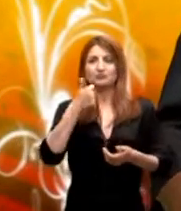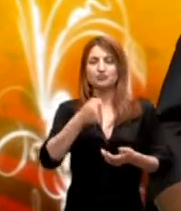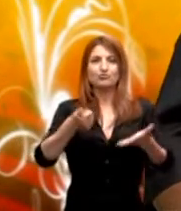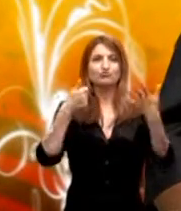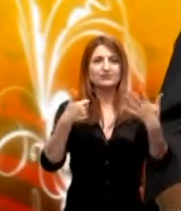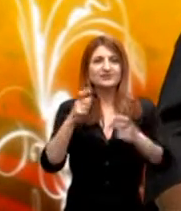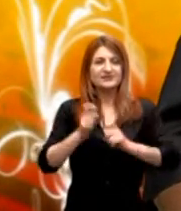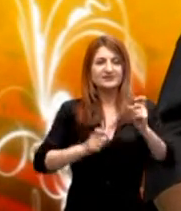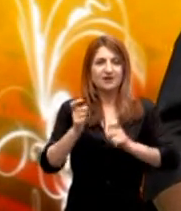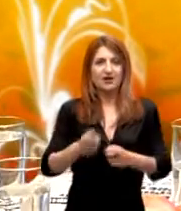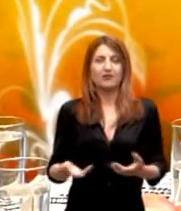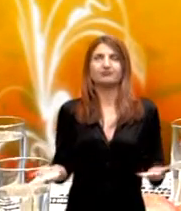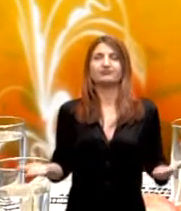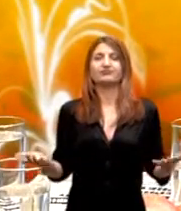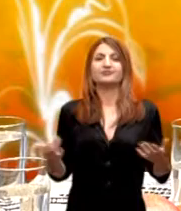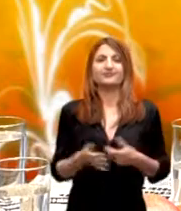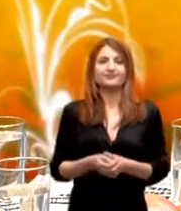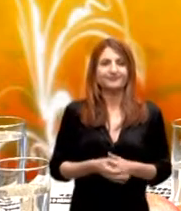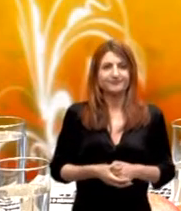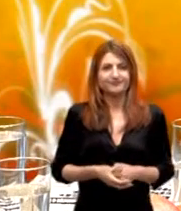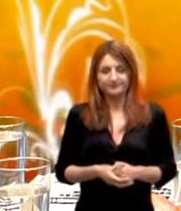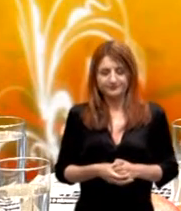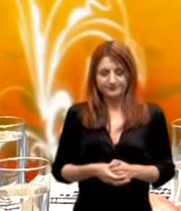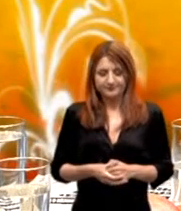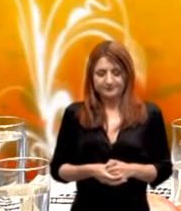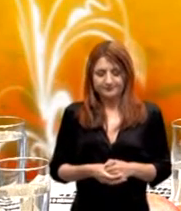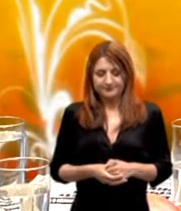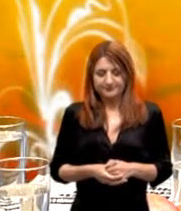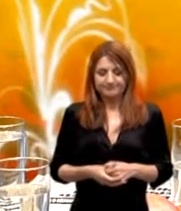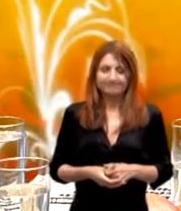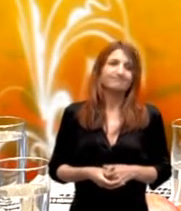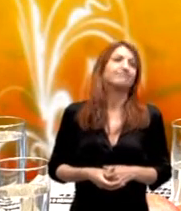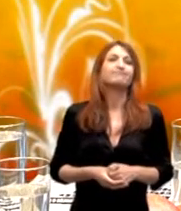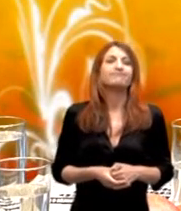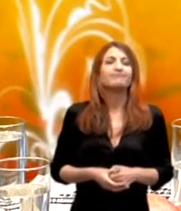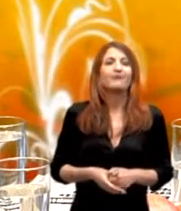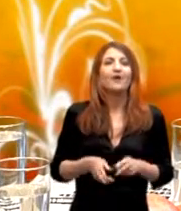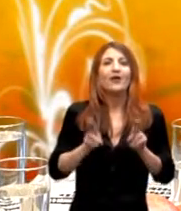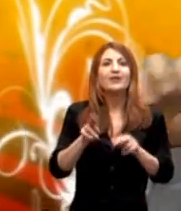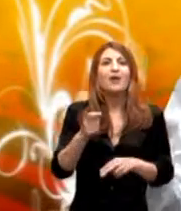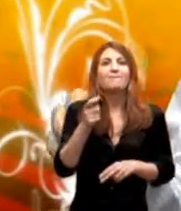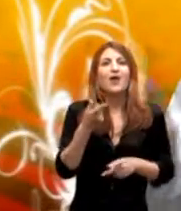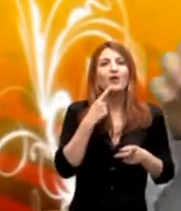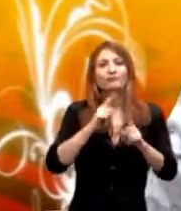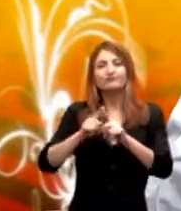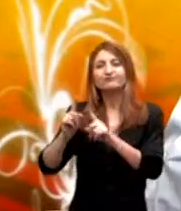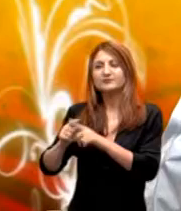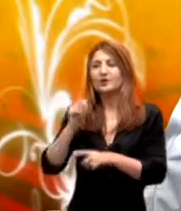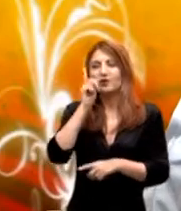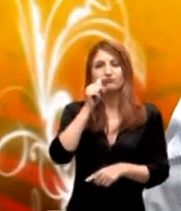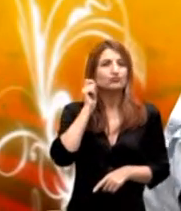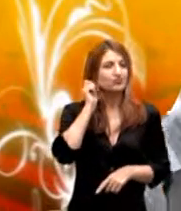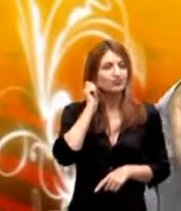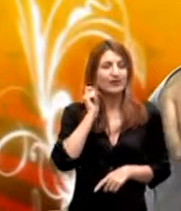plaži. 160 kila. Vidite, to sad idemo malo, čak i poslije, recimo, postoje malo rodne razlike između muškaraca i žena kako se